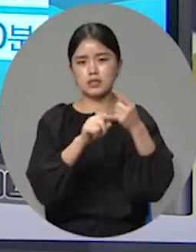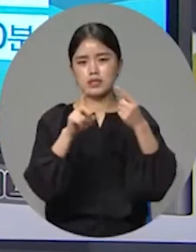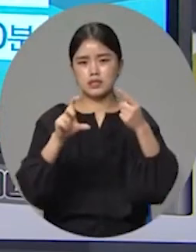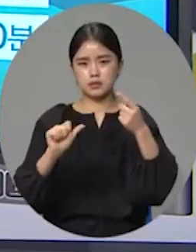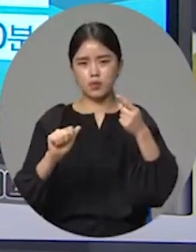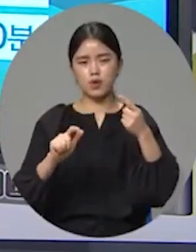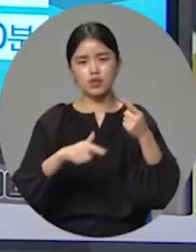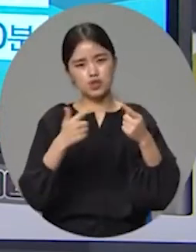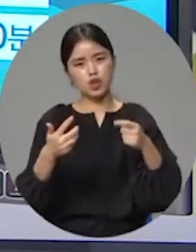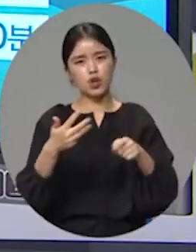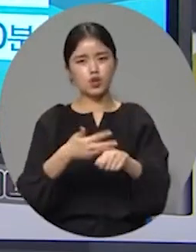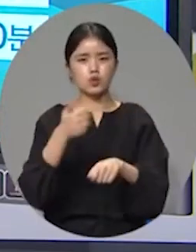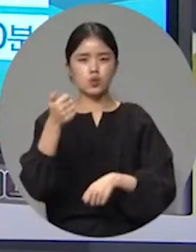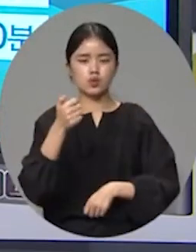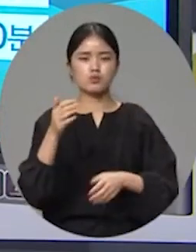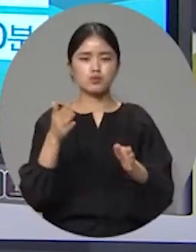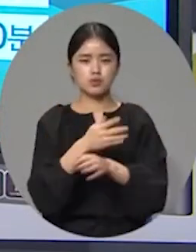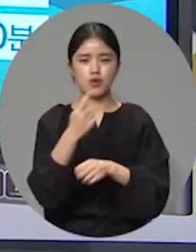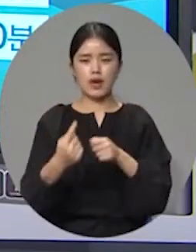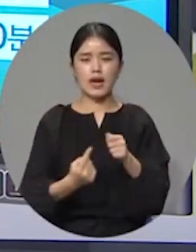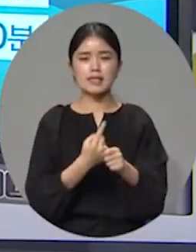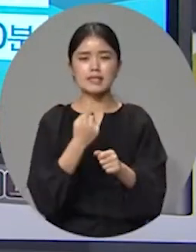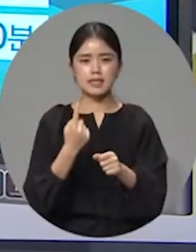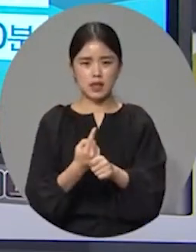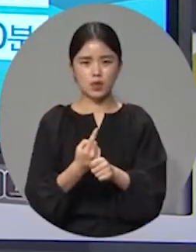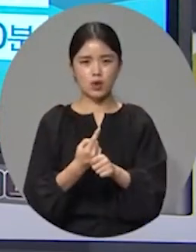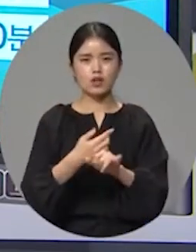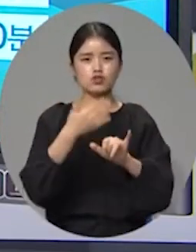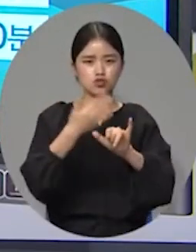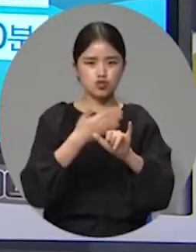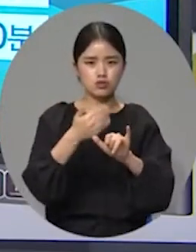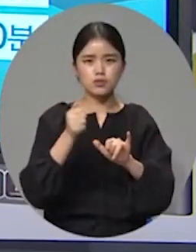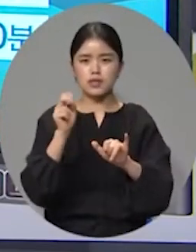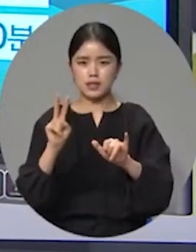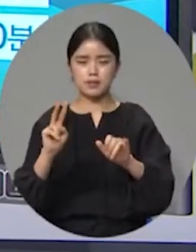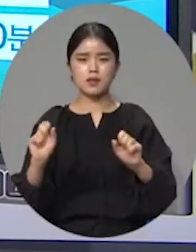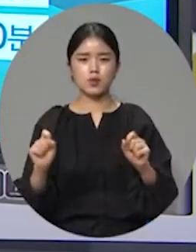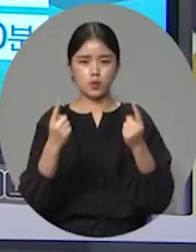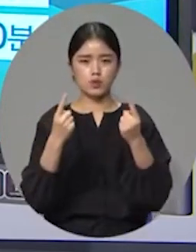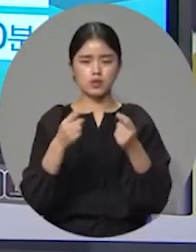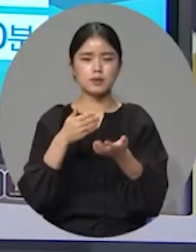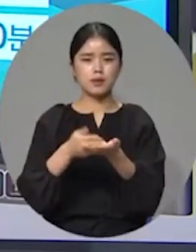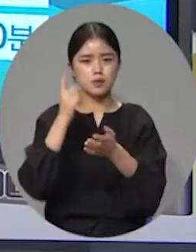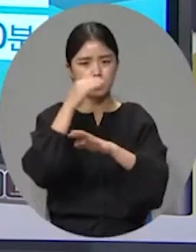8시 50분부터 1시간 동안 텔레비전과 유튜브 채널을 통해서 방송할 예정입니다.